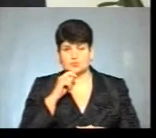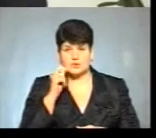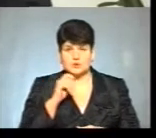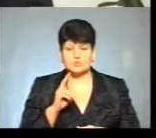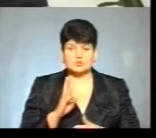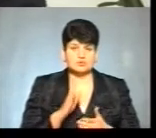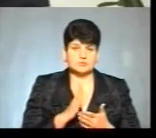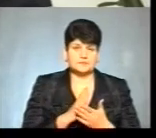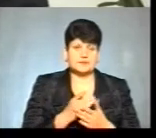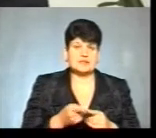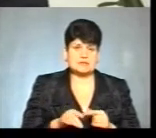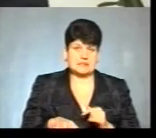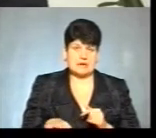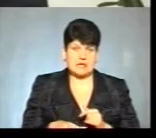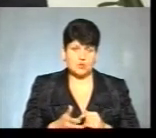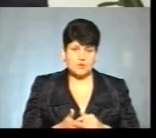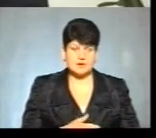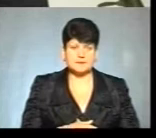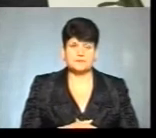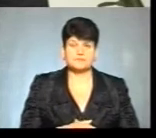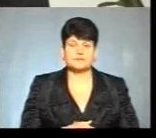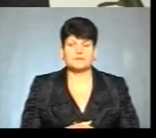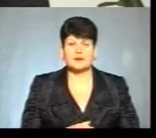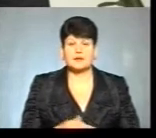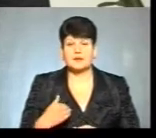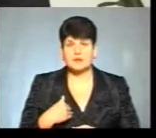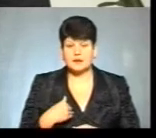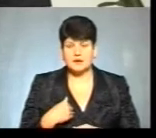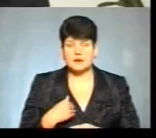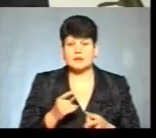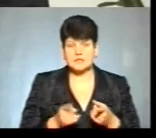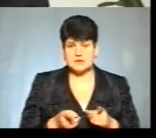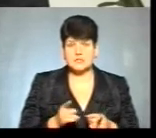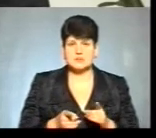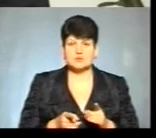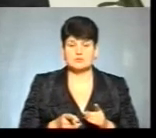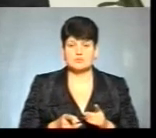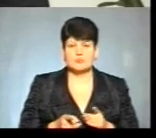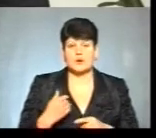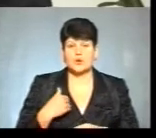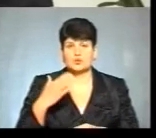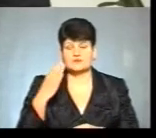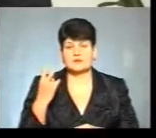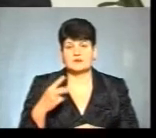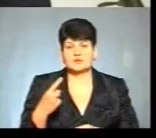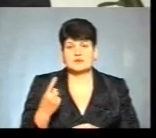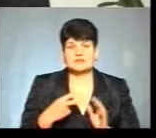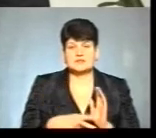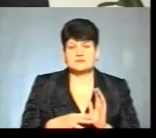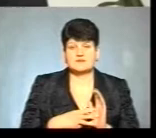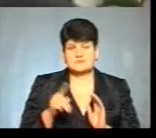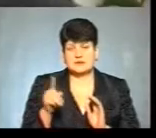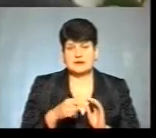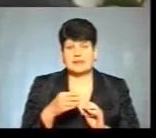тими територіями. Так? От, тому я дійсно при голосуванні